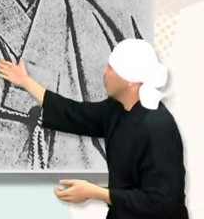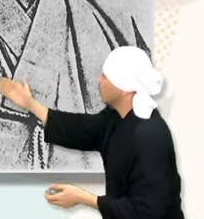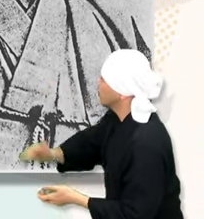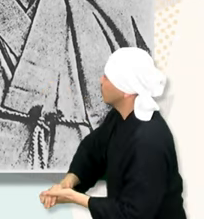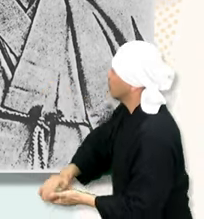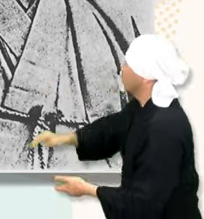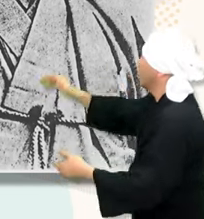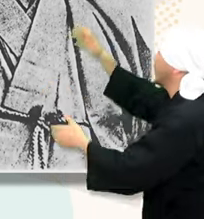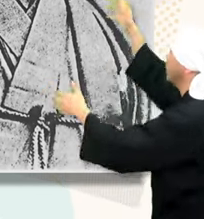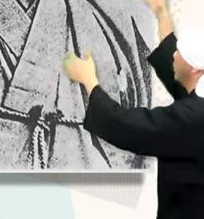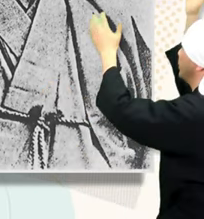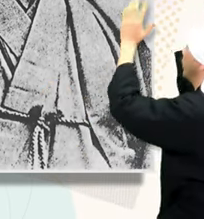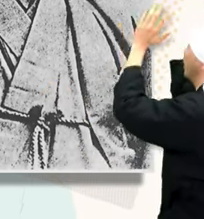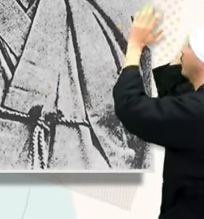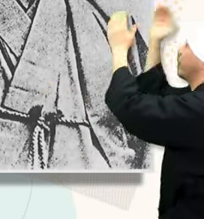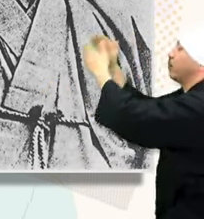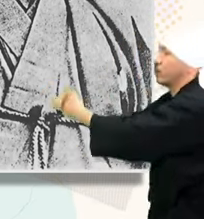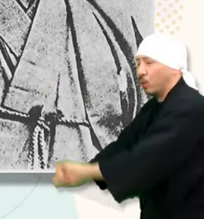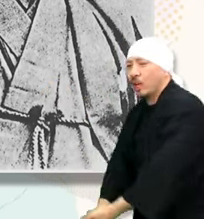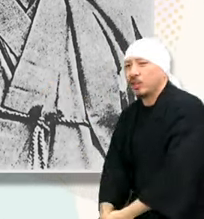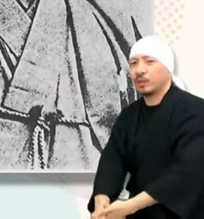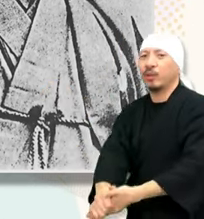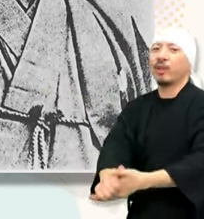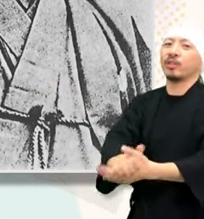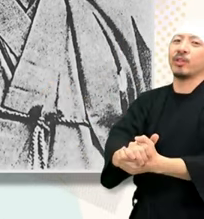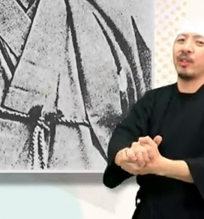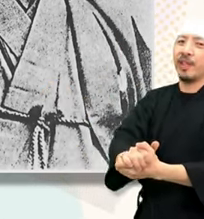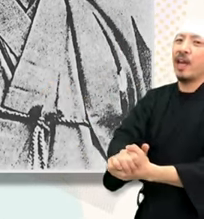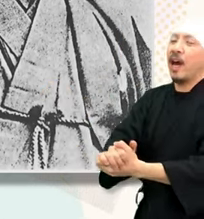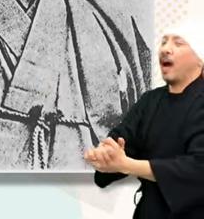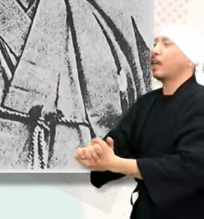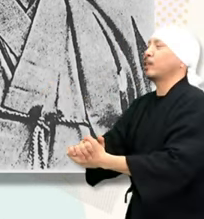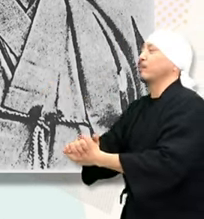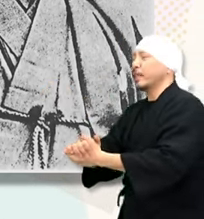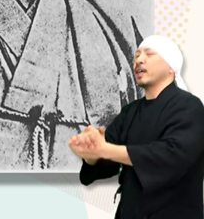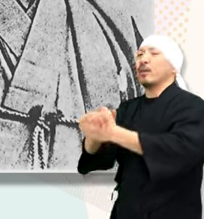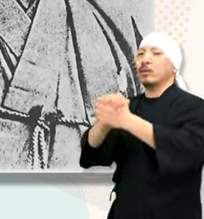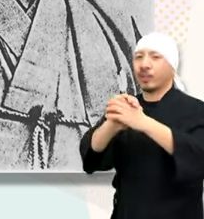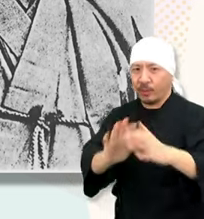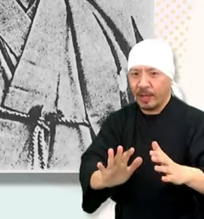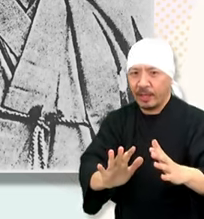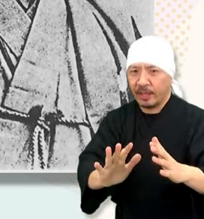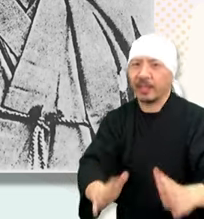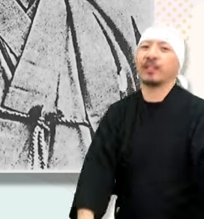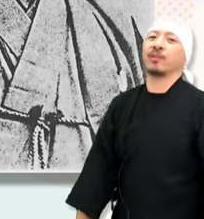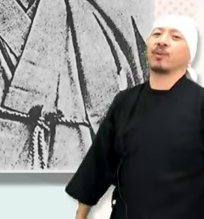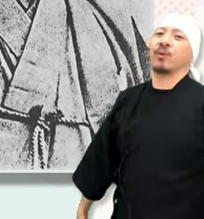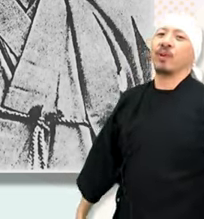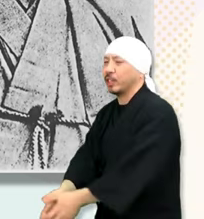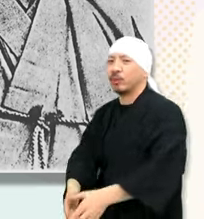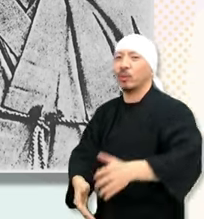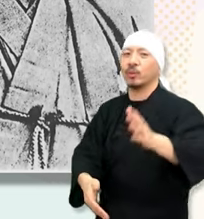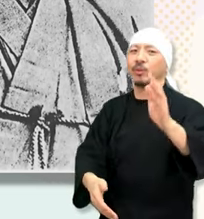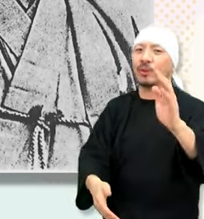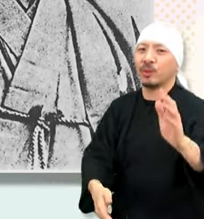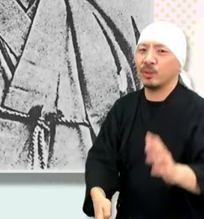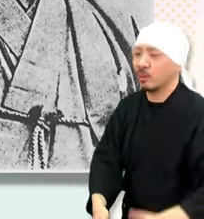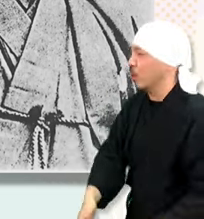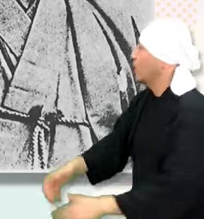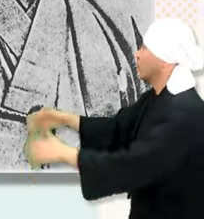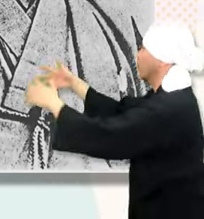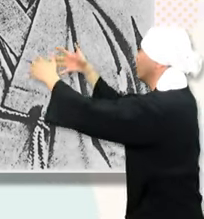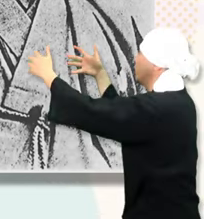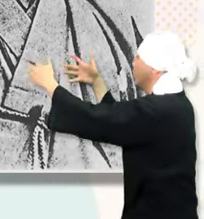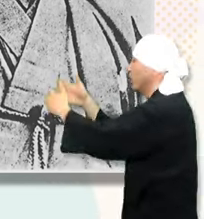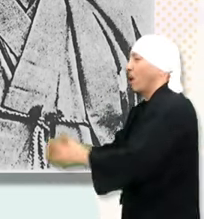じゃあ月岡義俊はどうやって生き延びたのかっていうと、月岡義俊はね、あくまで浮世絵だったんですよ。じゃあどうすんのっていう